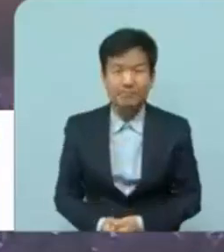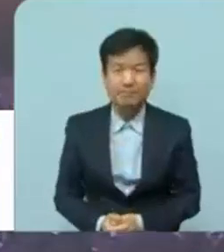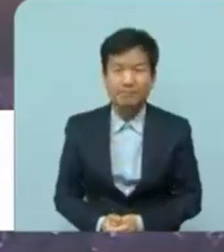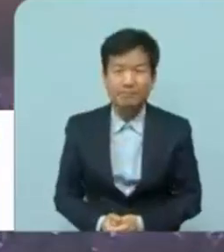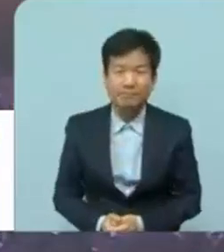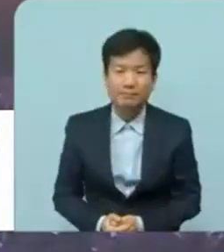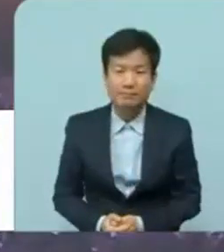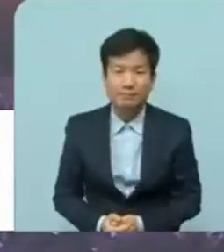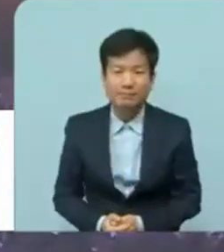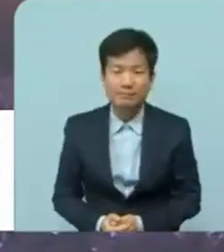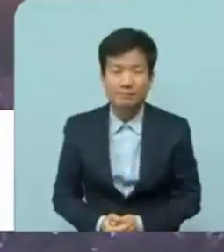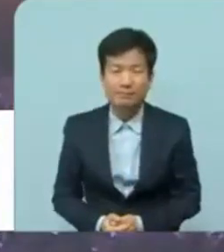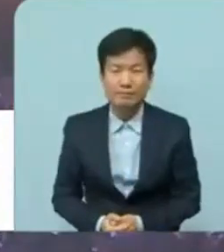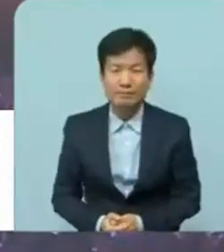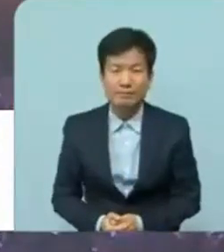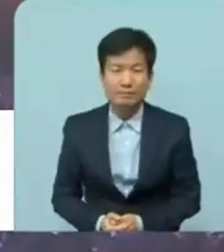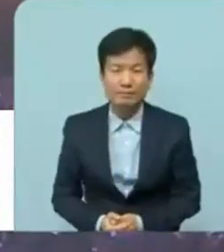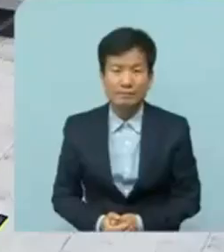기자가 취재했습니다